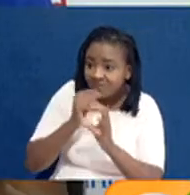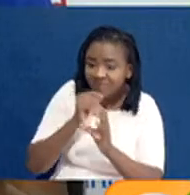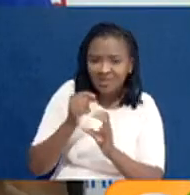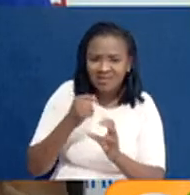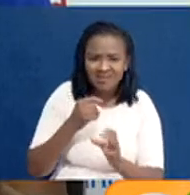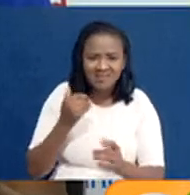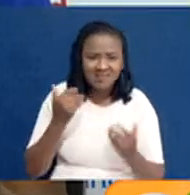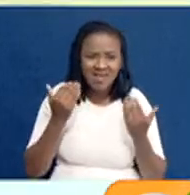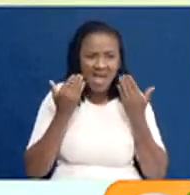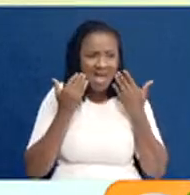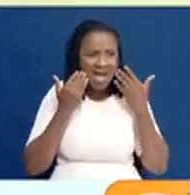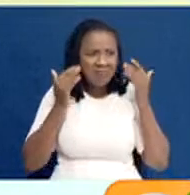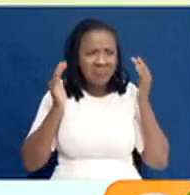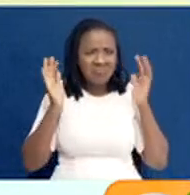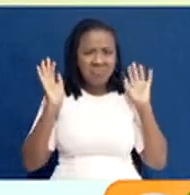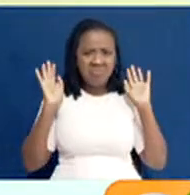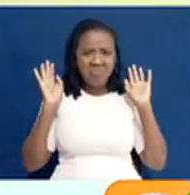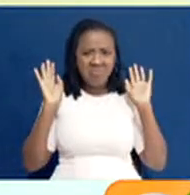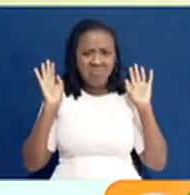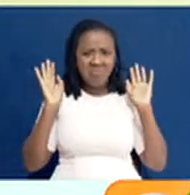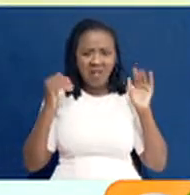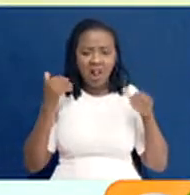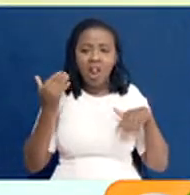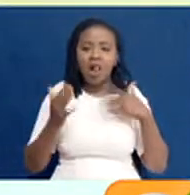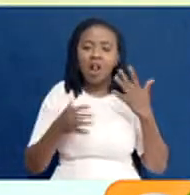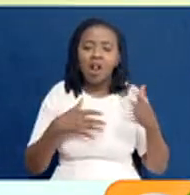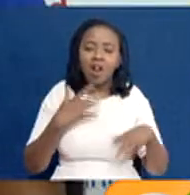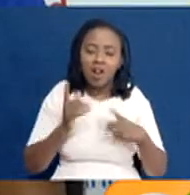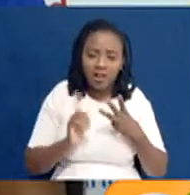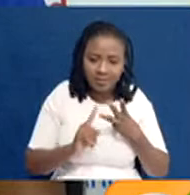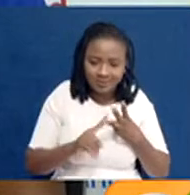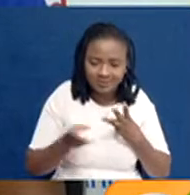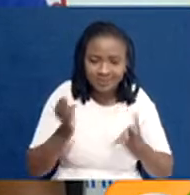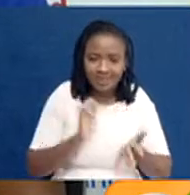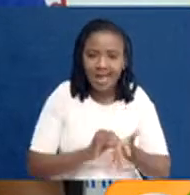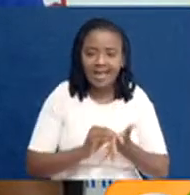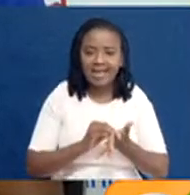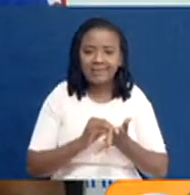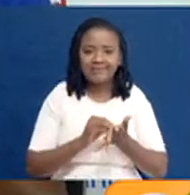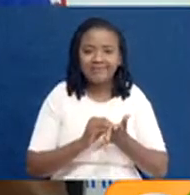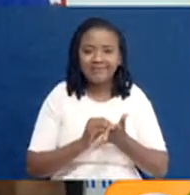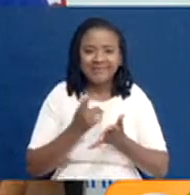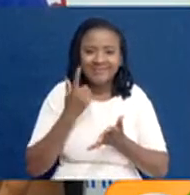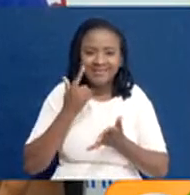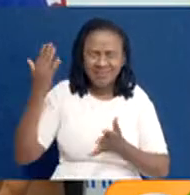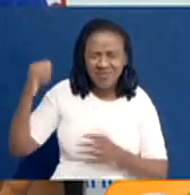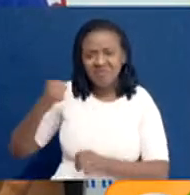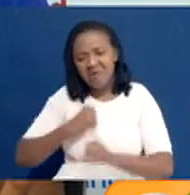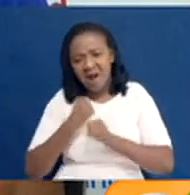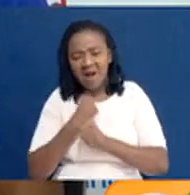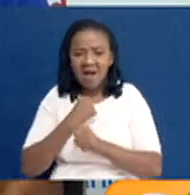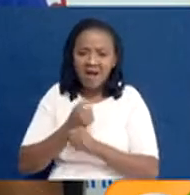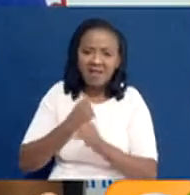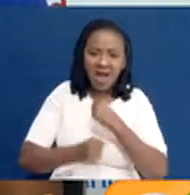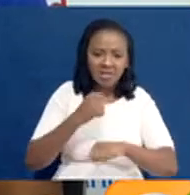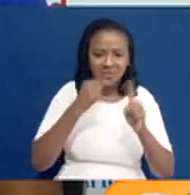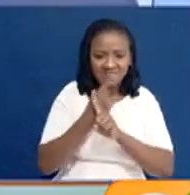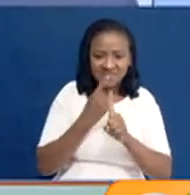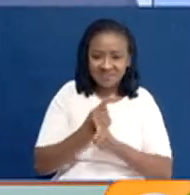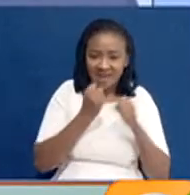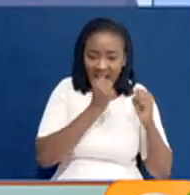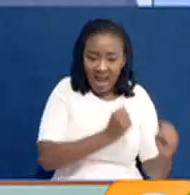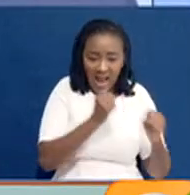sasa, kuna zile zinasemaga zile dalili za katikati. Akifika hapa pia ni huyu mtu sasa haezi fanya vitu vyenye alikuwa anafanya kawaida. Sasa anahitaji